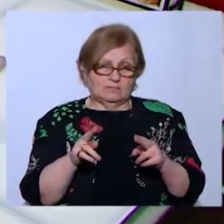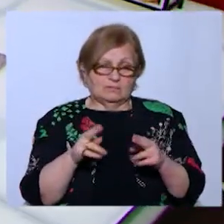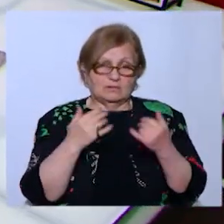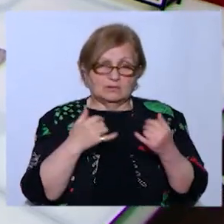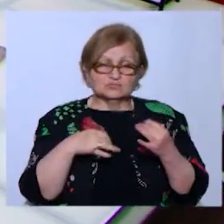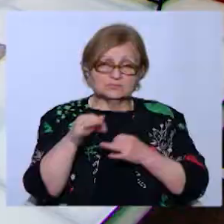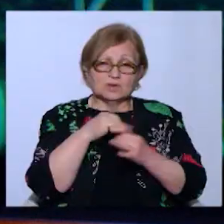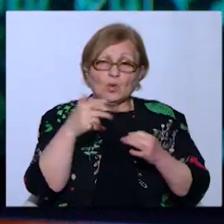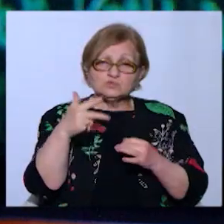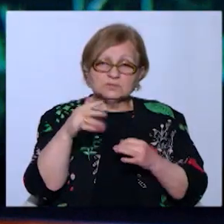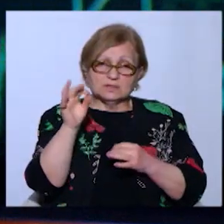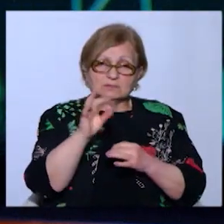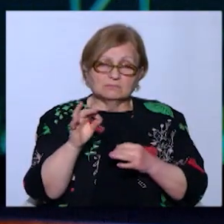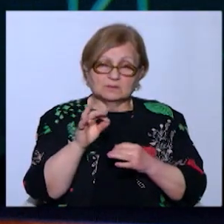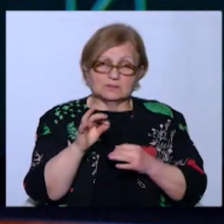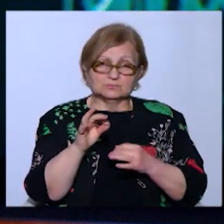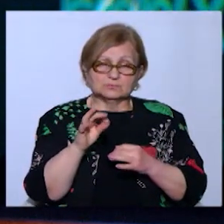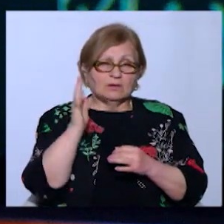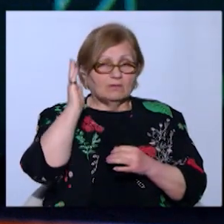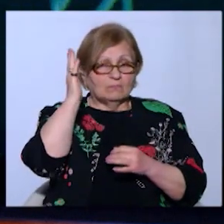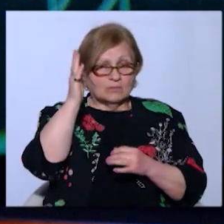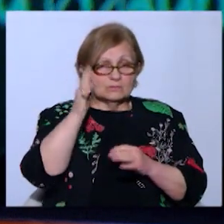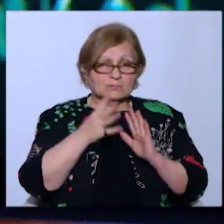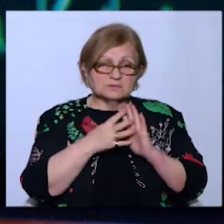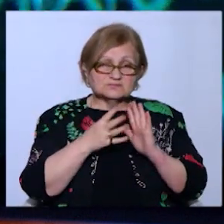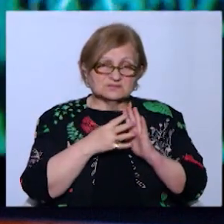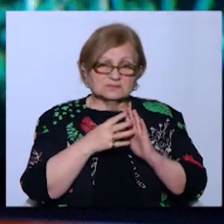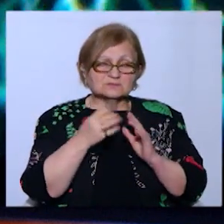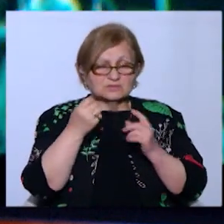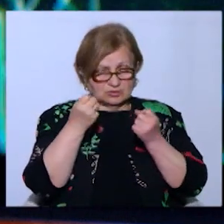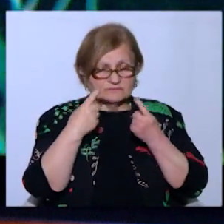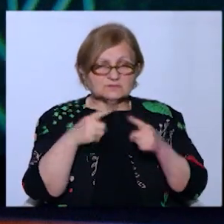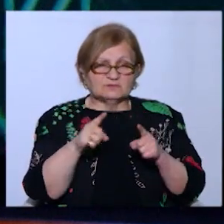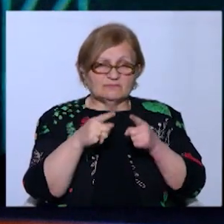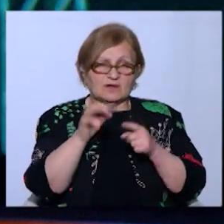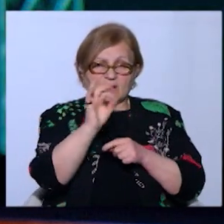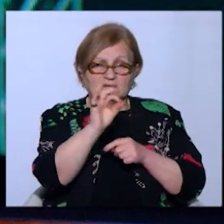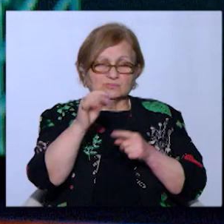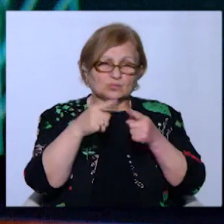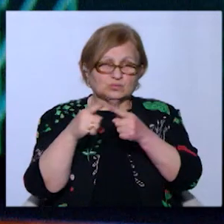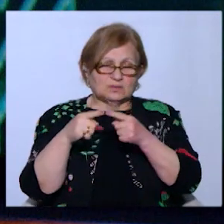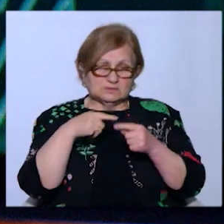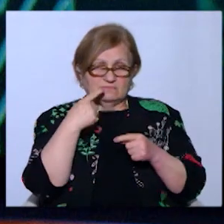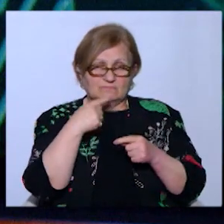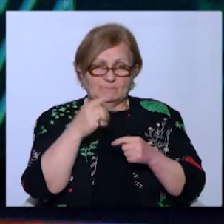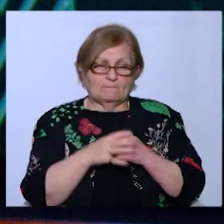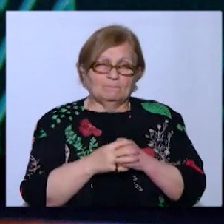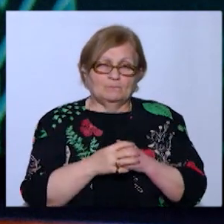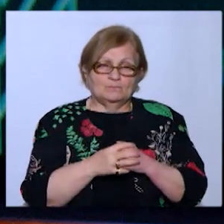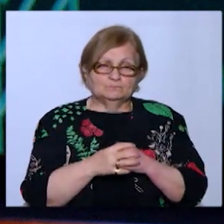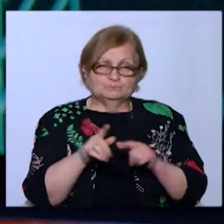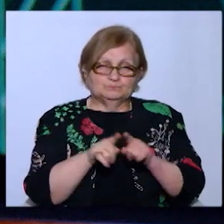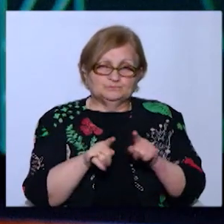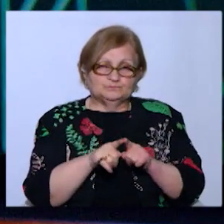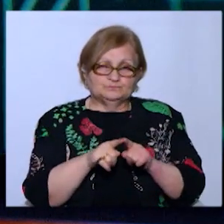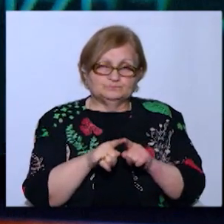საუბრობთ 30 გრადუსზე. Მაგრამ მომავალში მე-9 კლასში უკვე სხვა გრადუსებზეც კუთხეებზეც მიხვდები რომ მსგავსი ფარდობები,